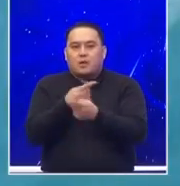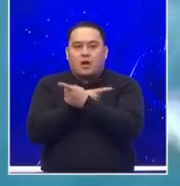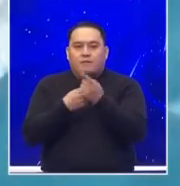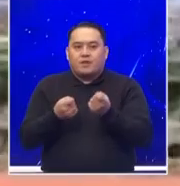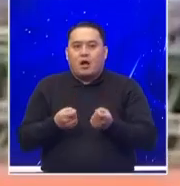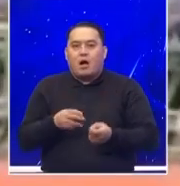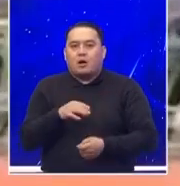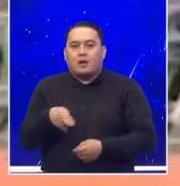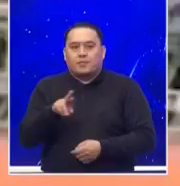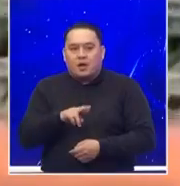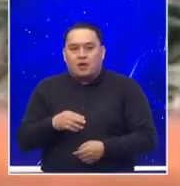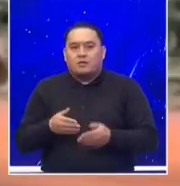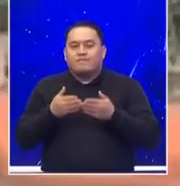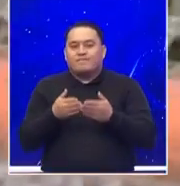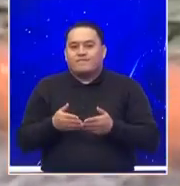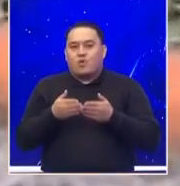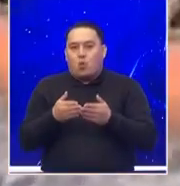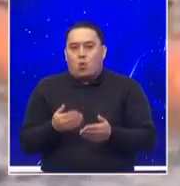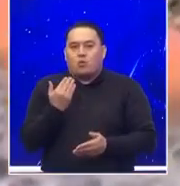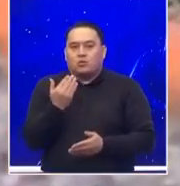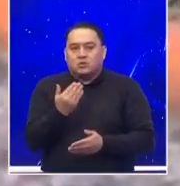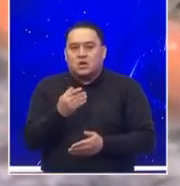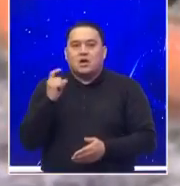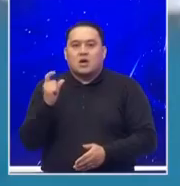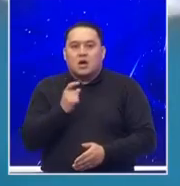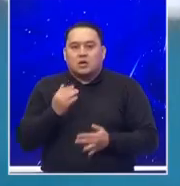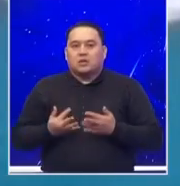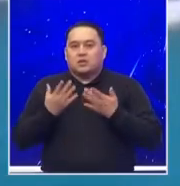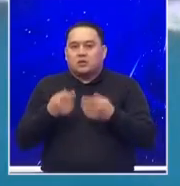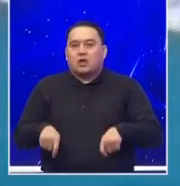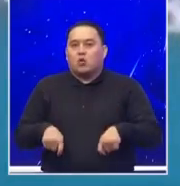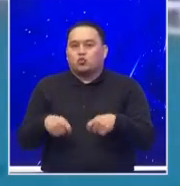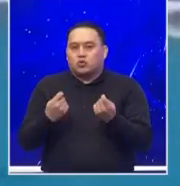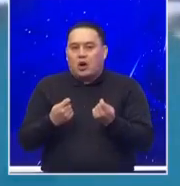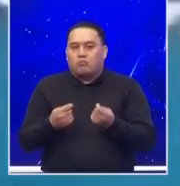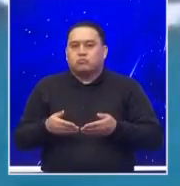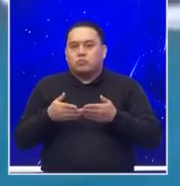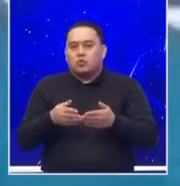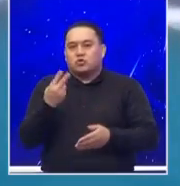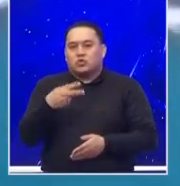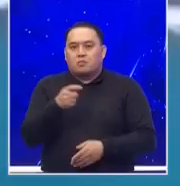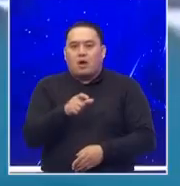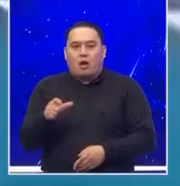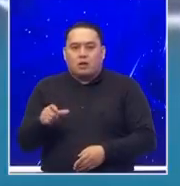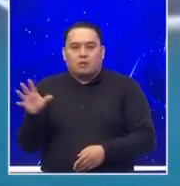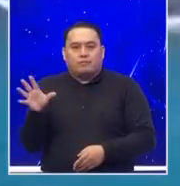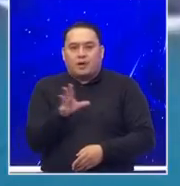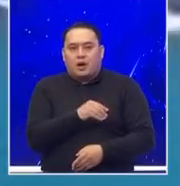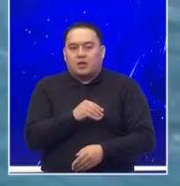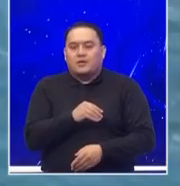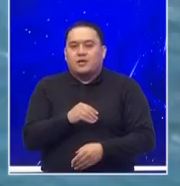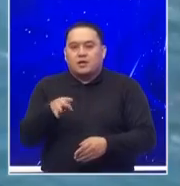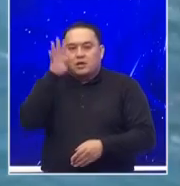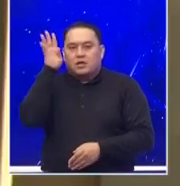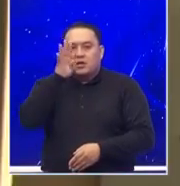Сауд Арабияның Әл-Джубайл портынан шыққан кеме. Теңізде экологиялық талаптарды бұзған. Жалпы портта 20 экипаж мүшесі бар танкер.